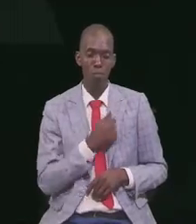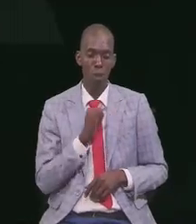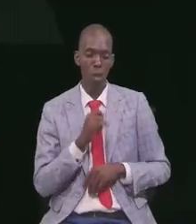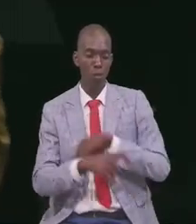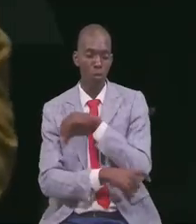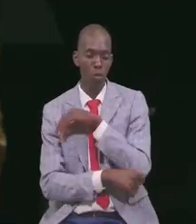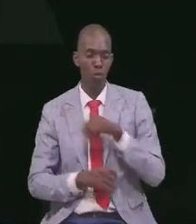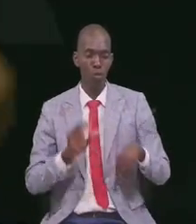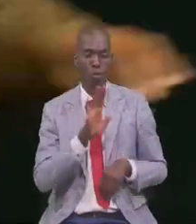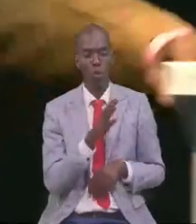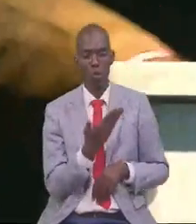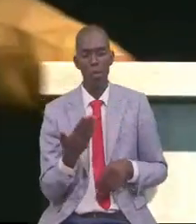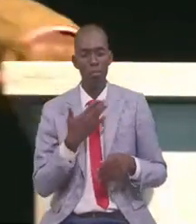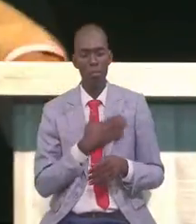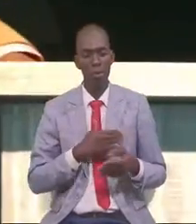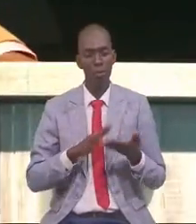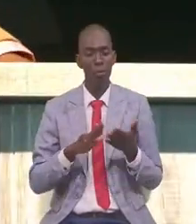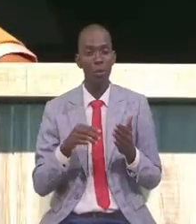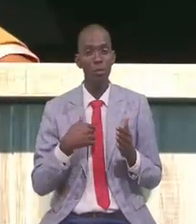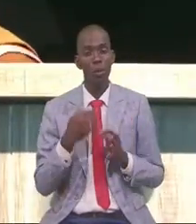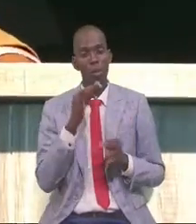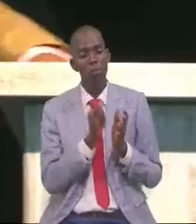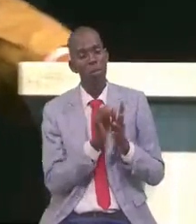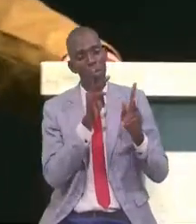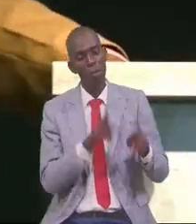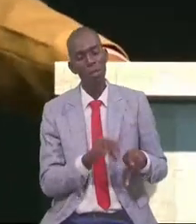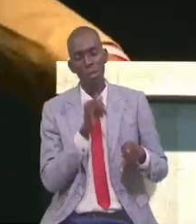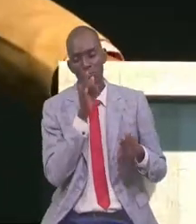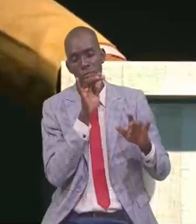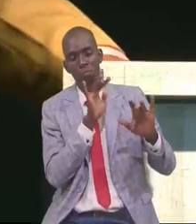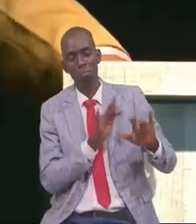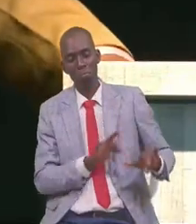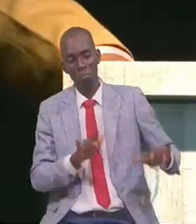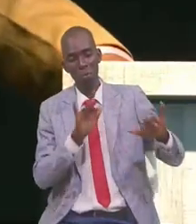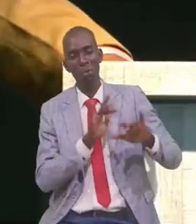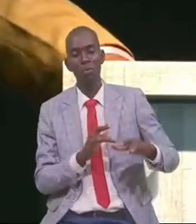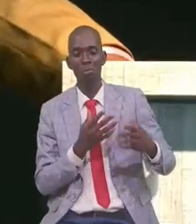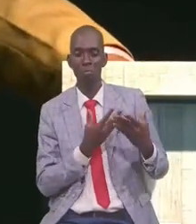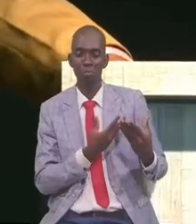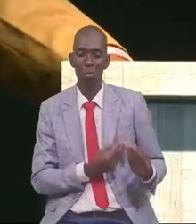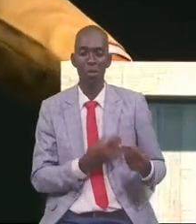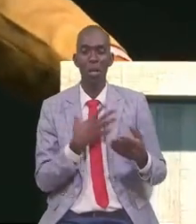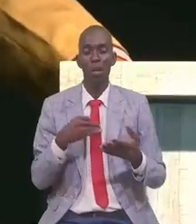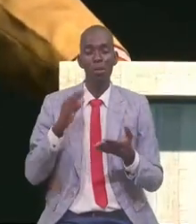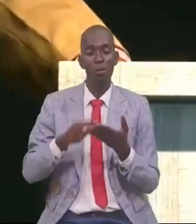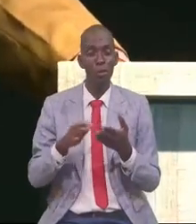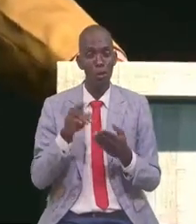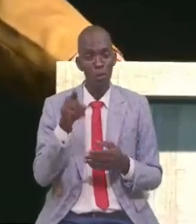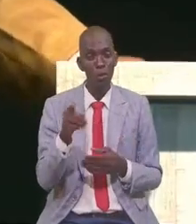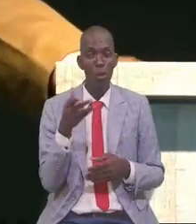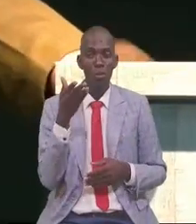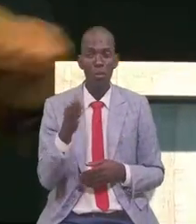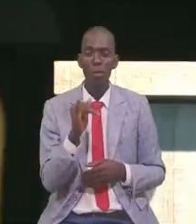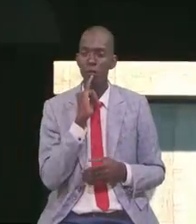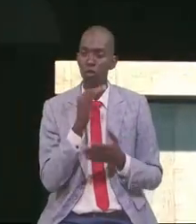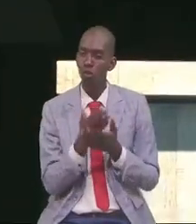Pardonne-moi. S'il est assez bon, assez miséricordieux pour te pardonner, il y a quelque chose qu'il ne peut pas faire.